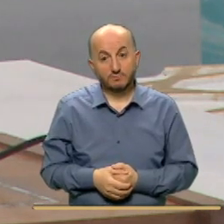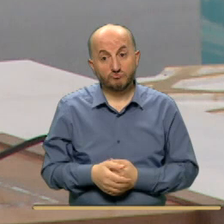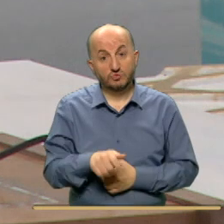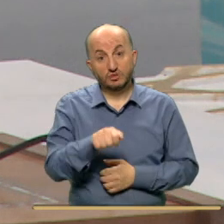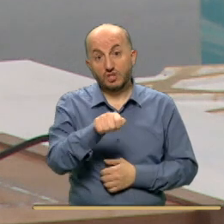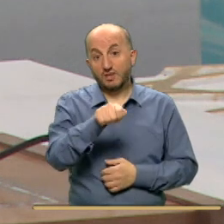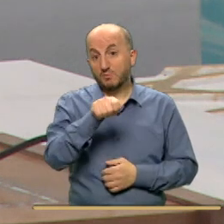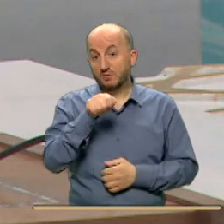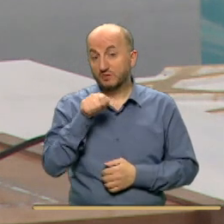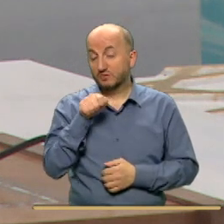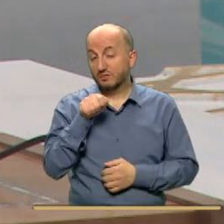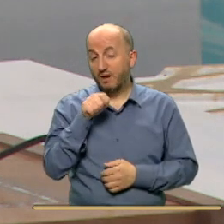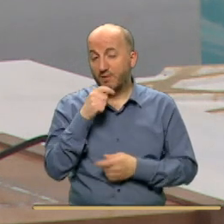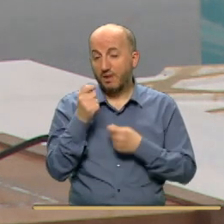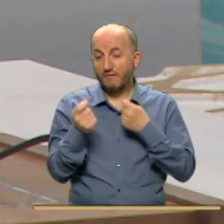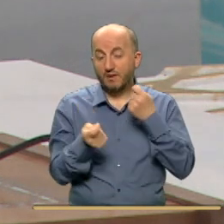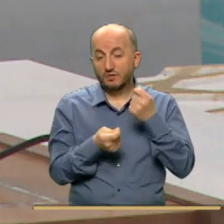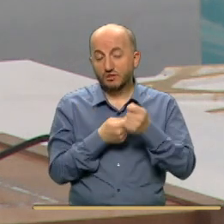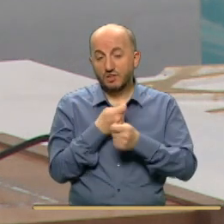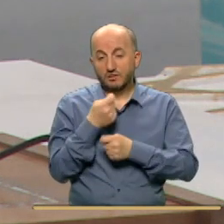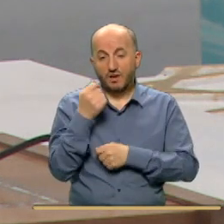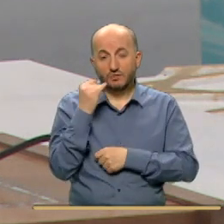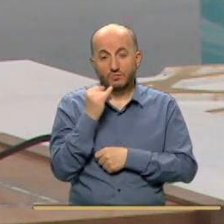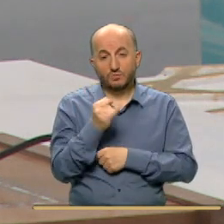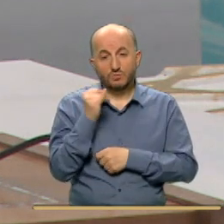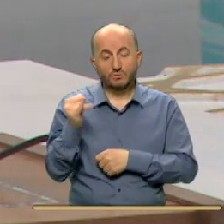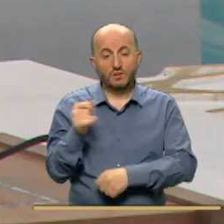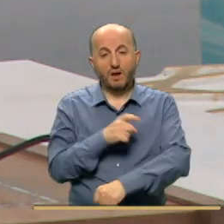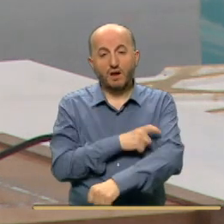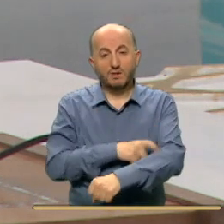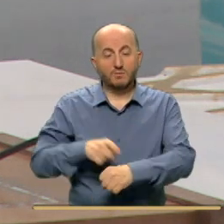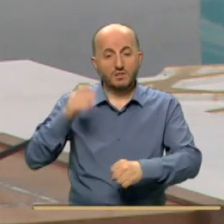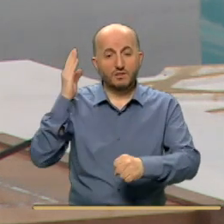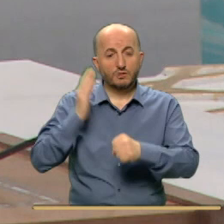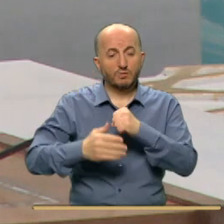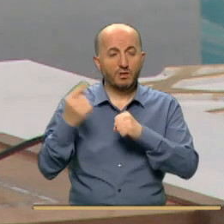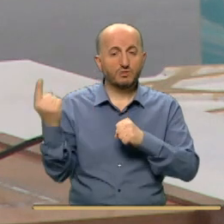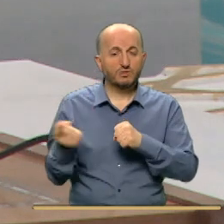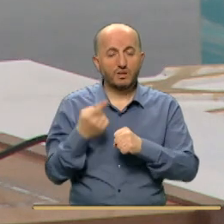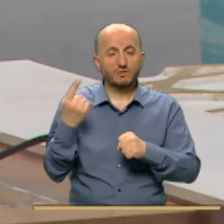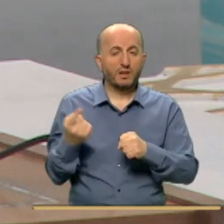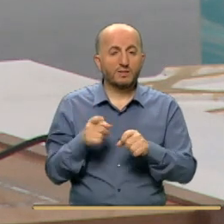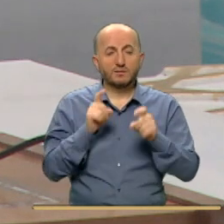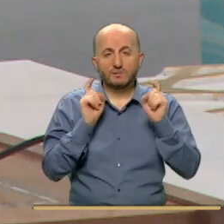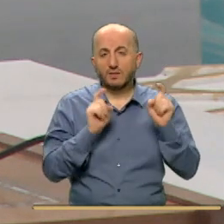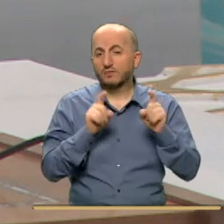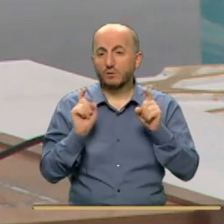celbedecek, çekecek davranışlardan, kötülükten, haramdan, yasak olan şeylerden, fuhşiyattan,